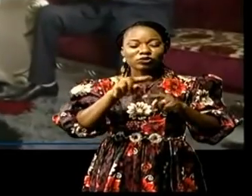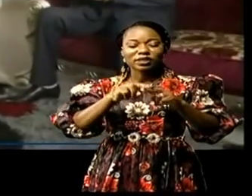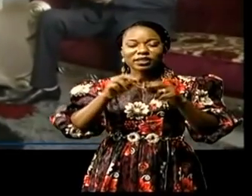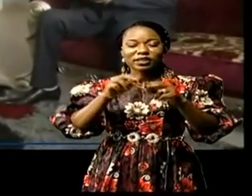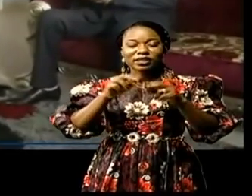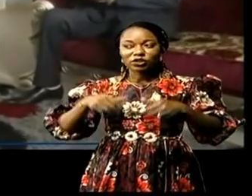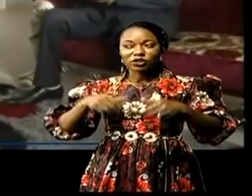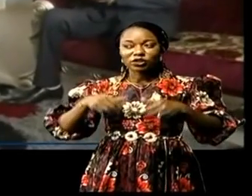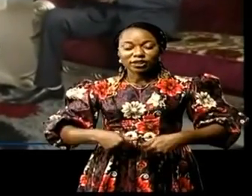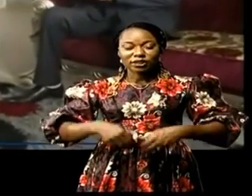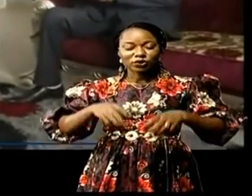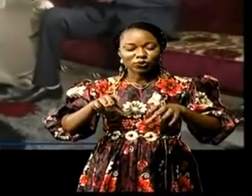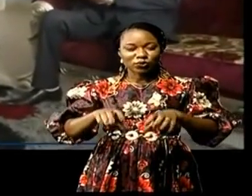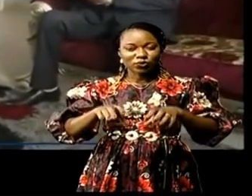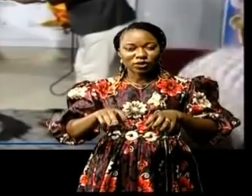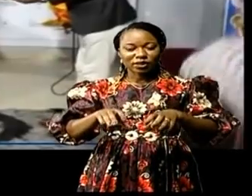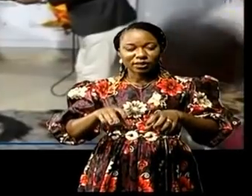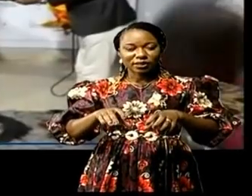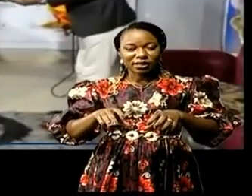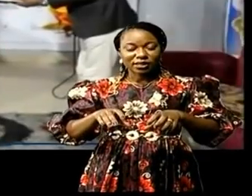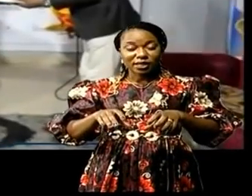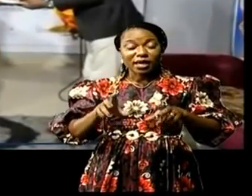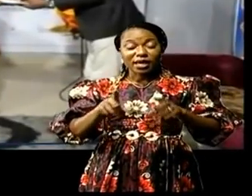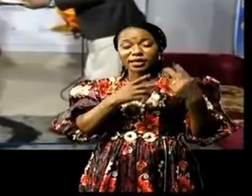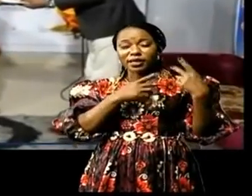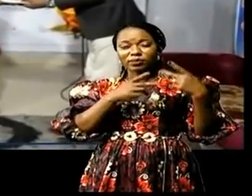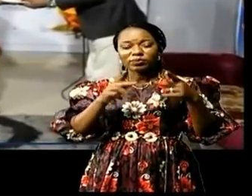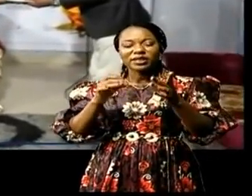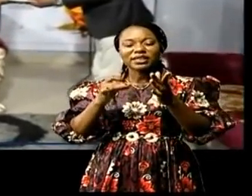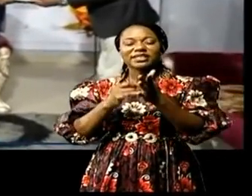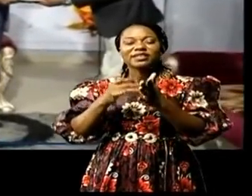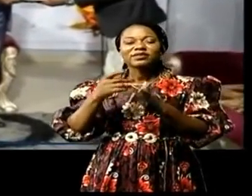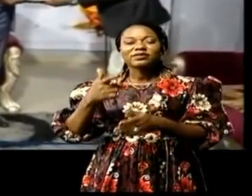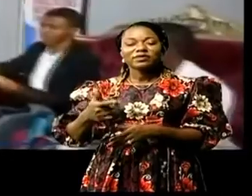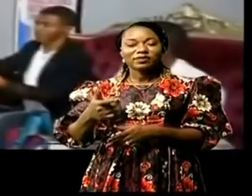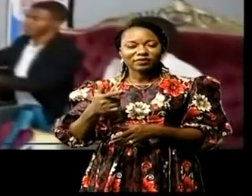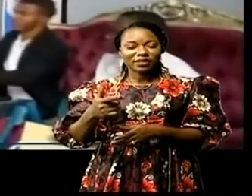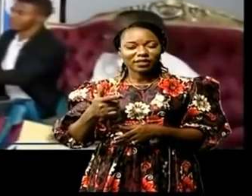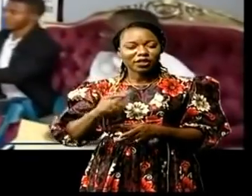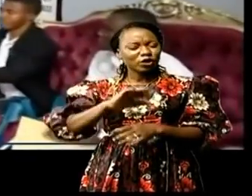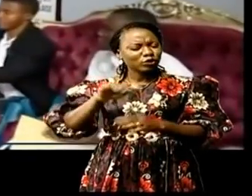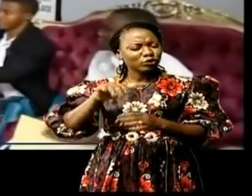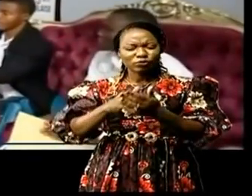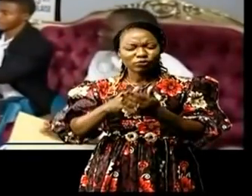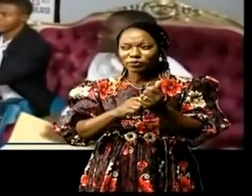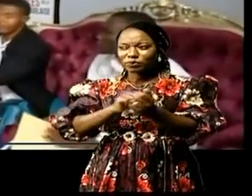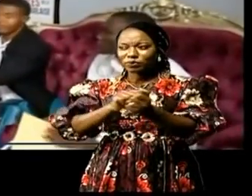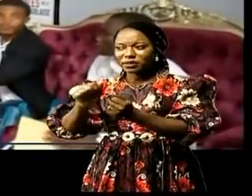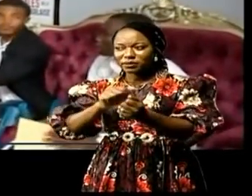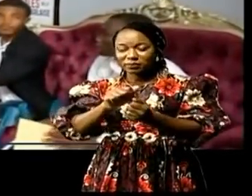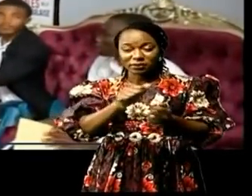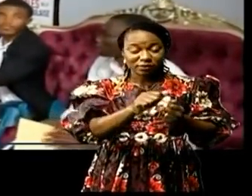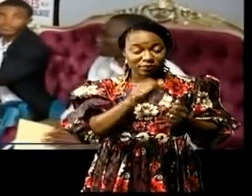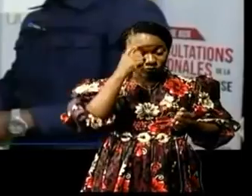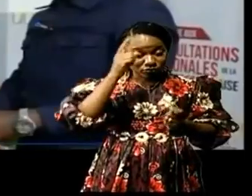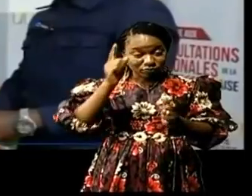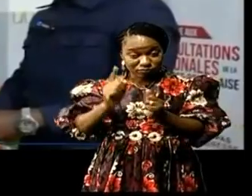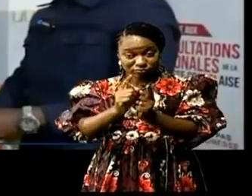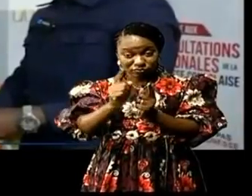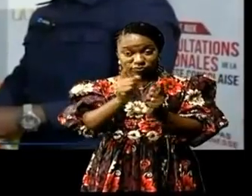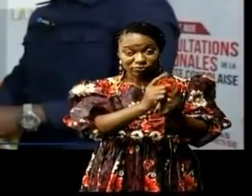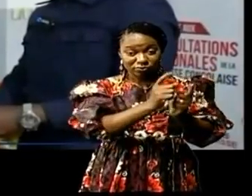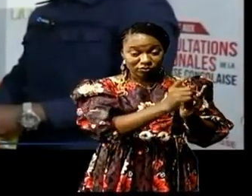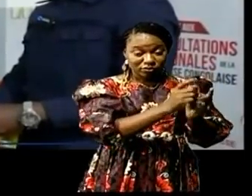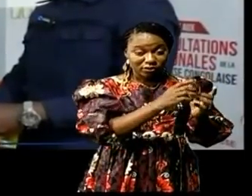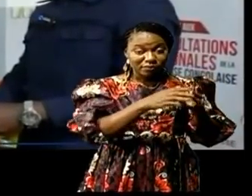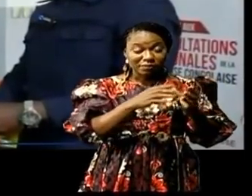toutes tendances confondues, lancée depuis le 7 février dernier. Toutes les couches passent tour à tour pour être consultées par le numéro 1